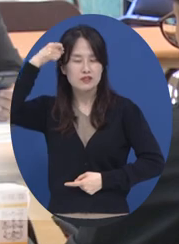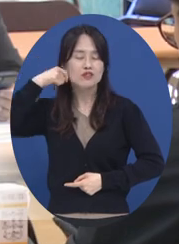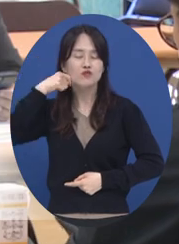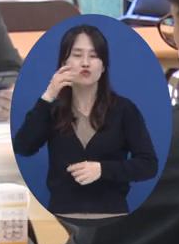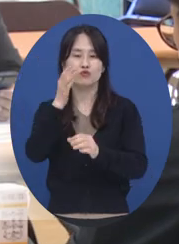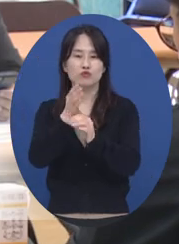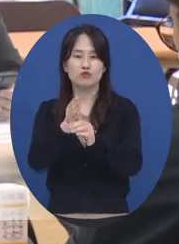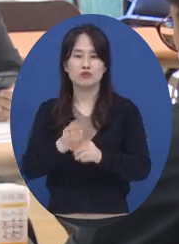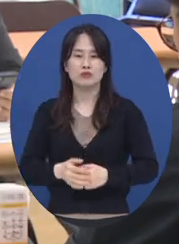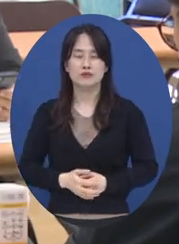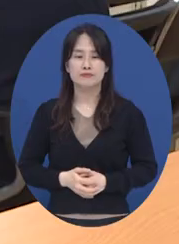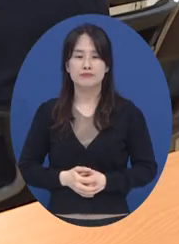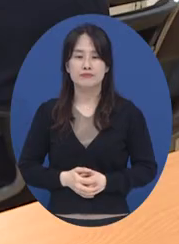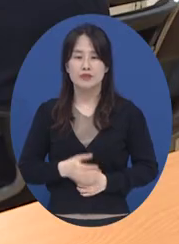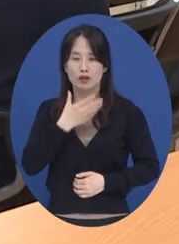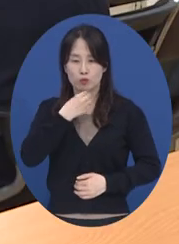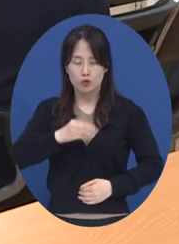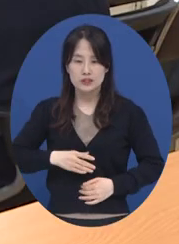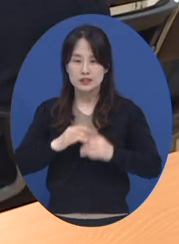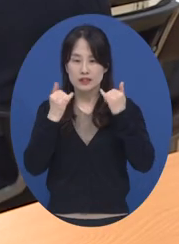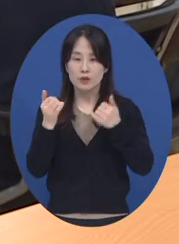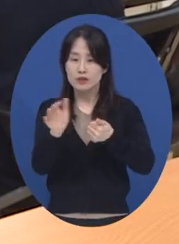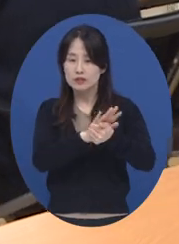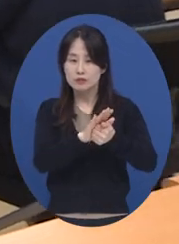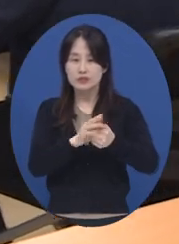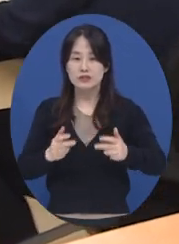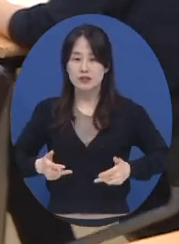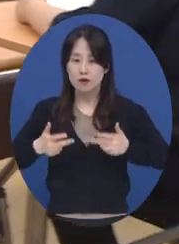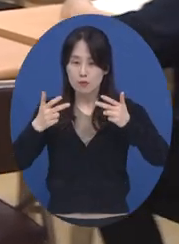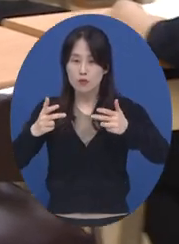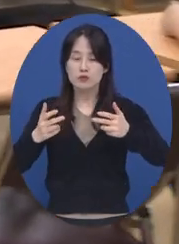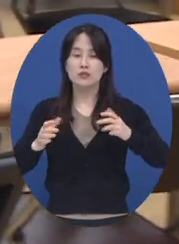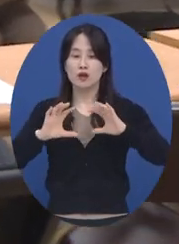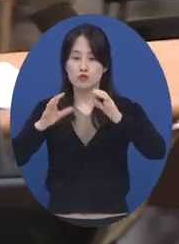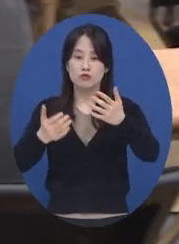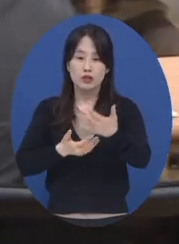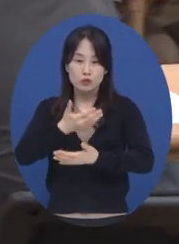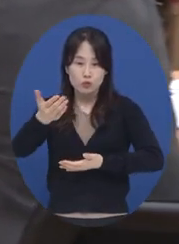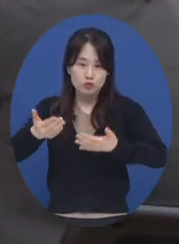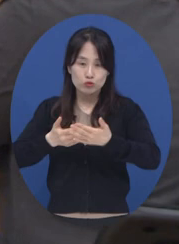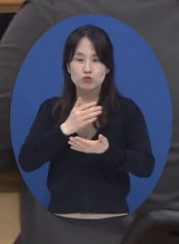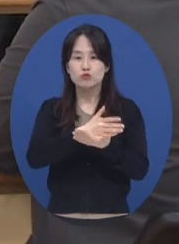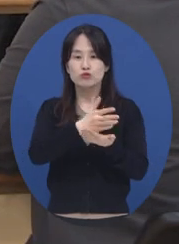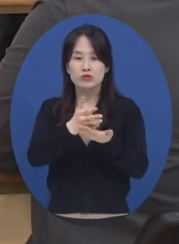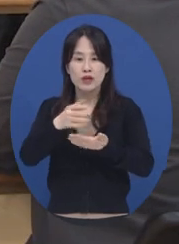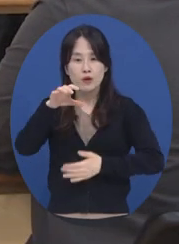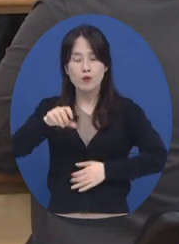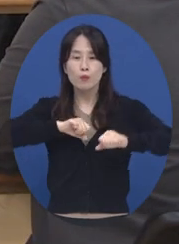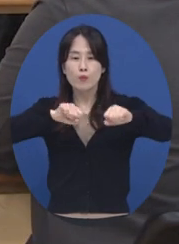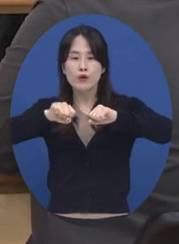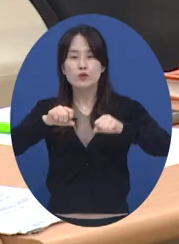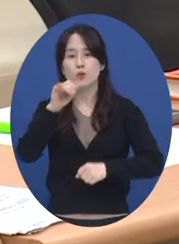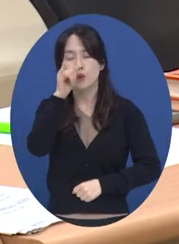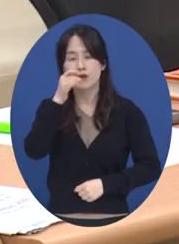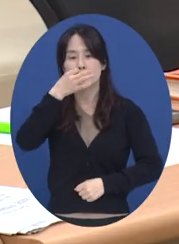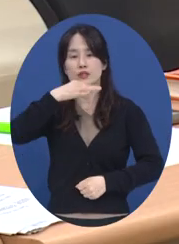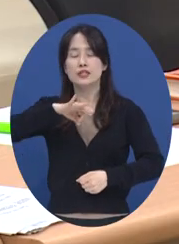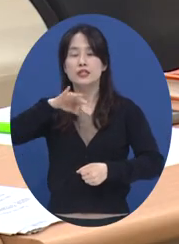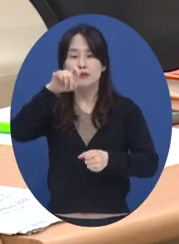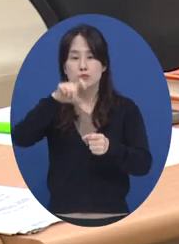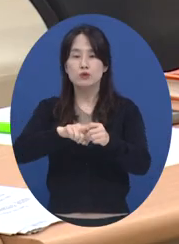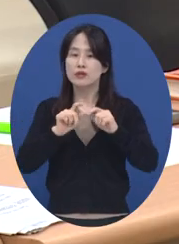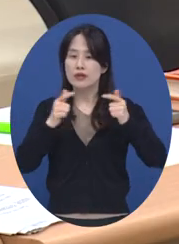보람을 좀 느끼고 있는 것 같습니다 돈에 복지와 살 서비스 자원 봉사 국제교류 등 다양한 분야에서 활동하고 있는